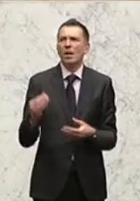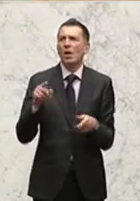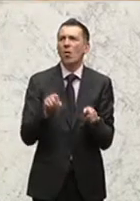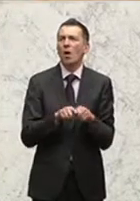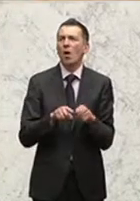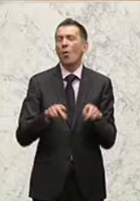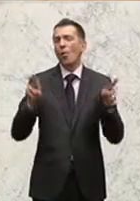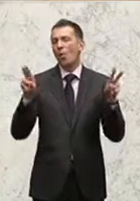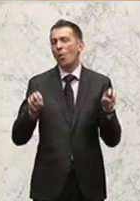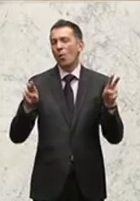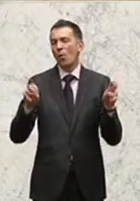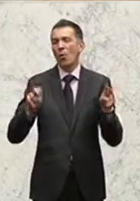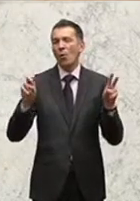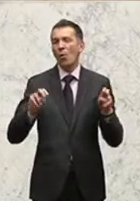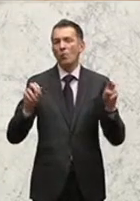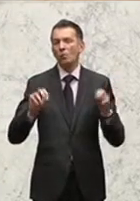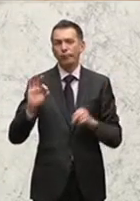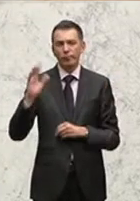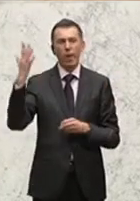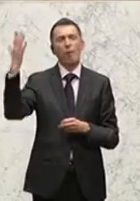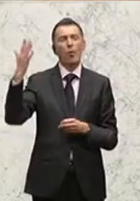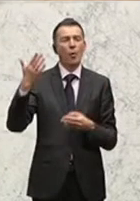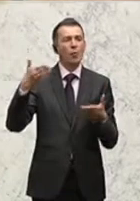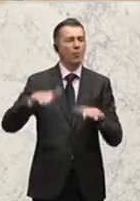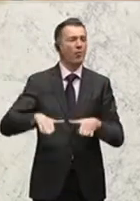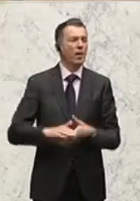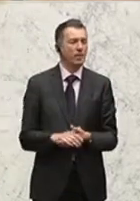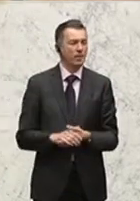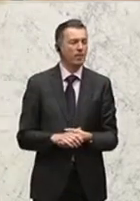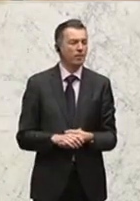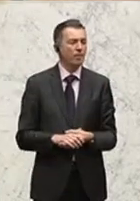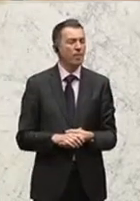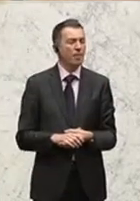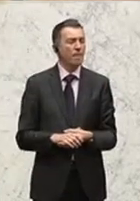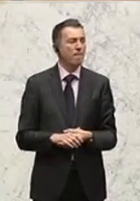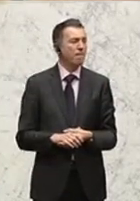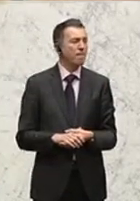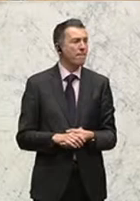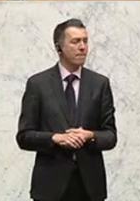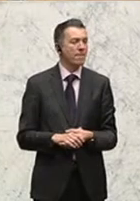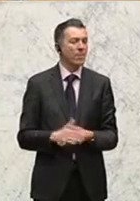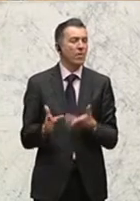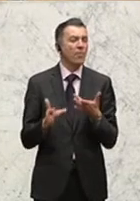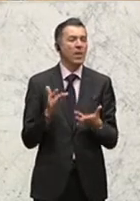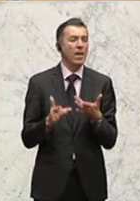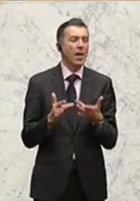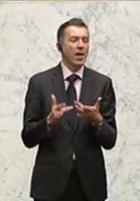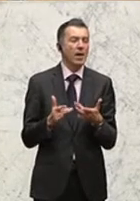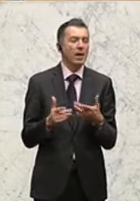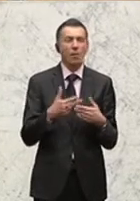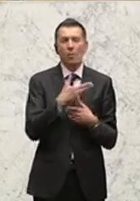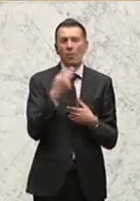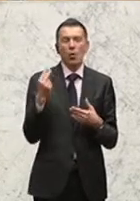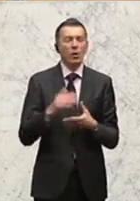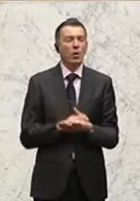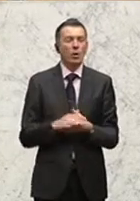auch in diesen sogenannten glamourösen Fällen, die Sie da angesprochen haben, dass hier vielleicht so die